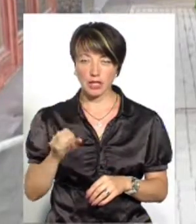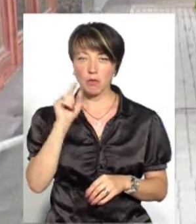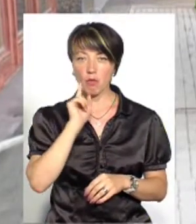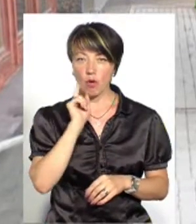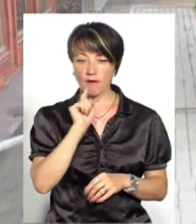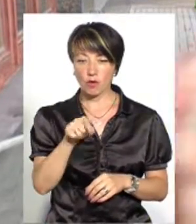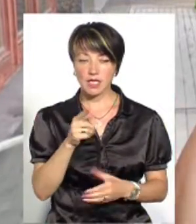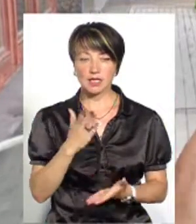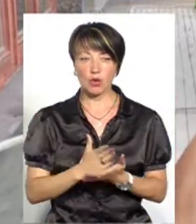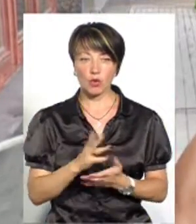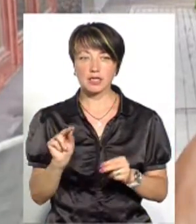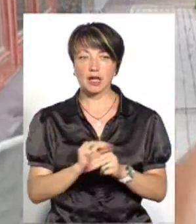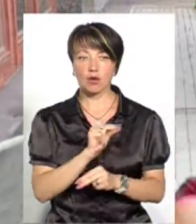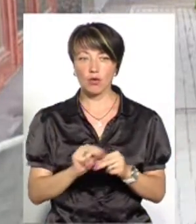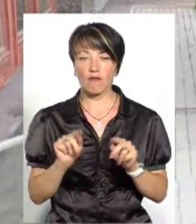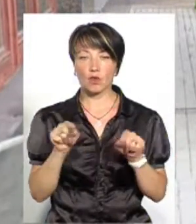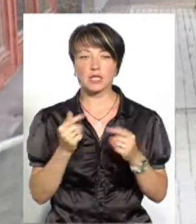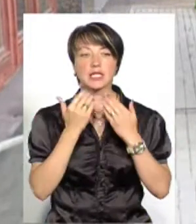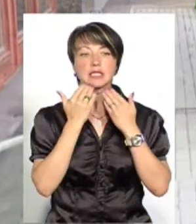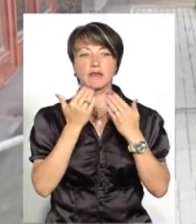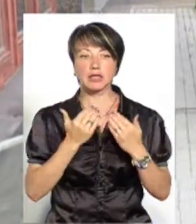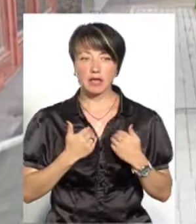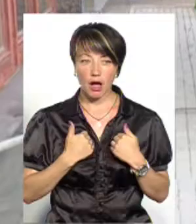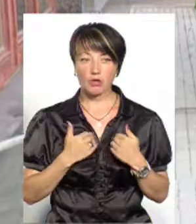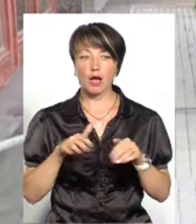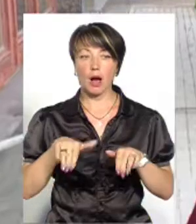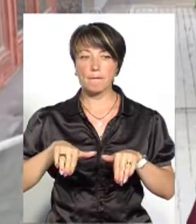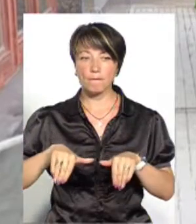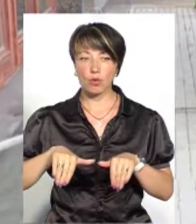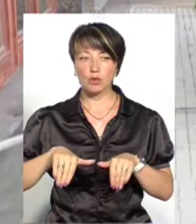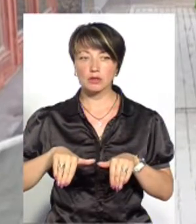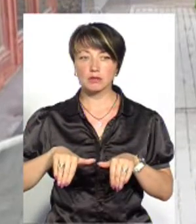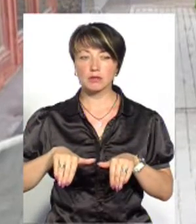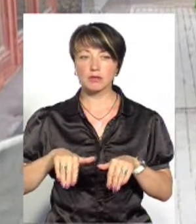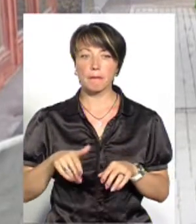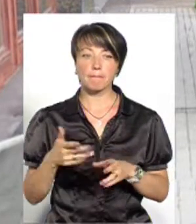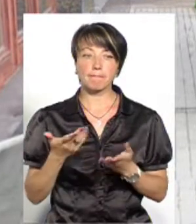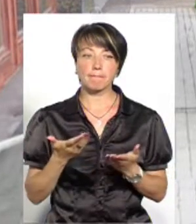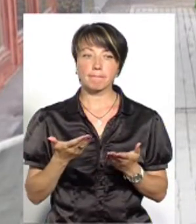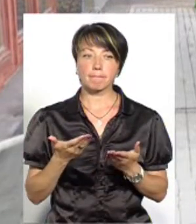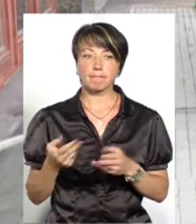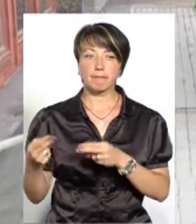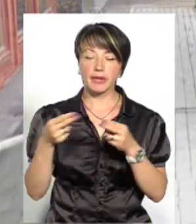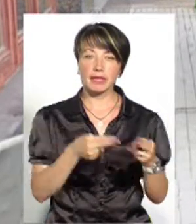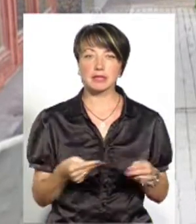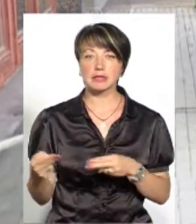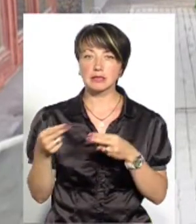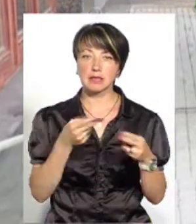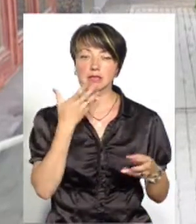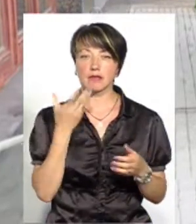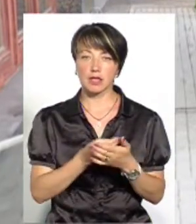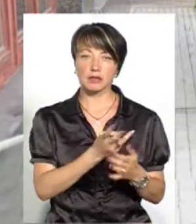вони знаходяться на лікуванні, вони звертаються, а потім вони, ну, приїздять за